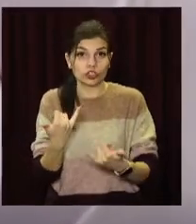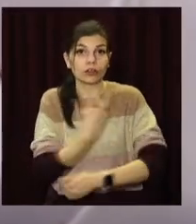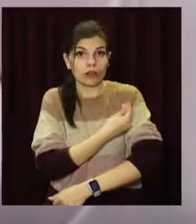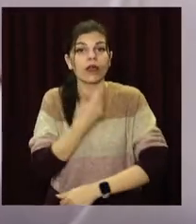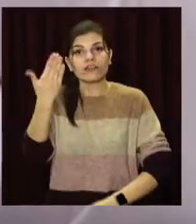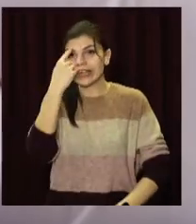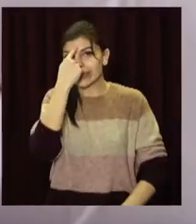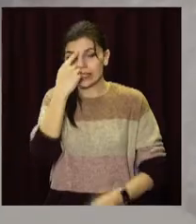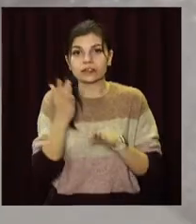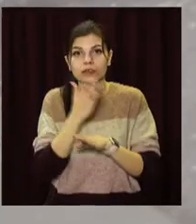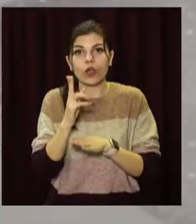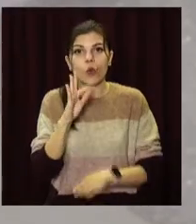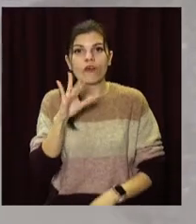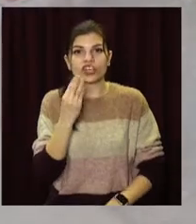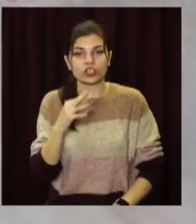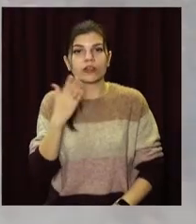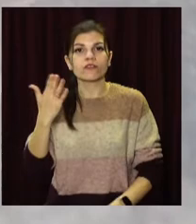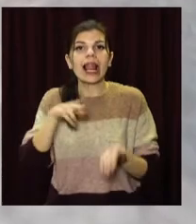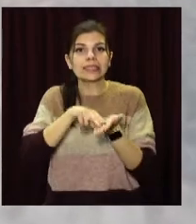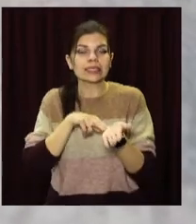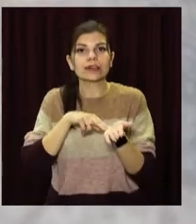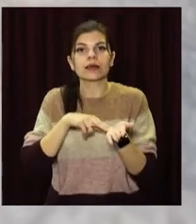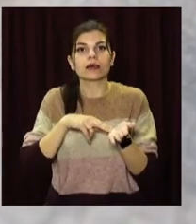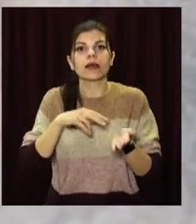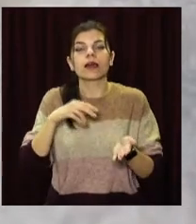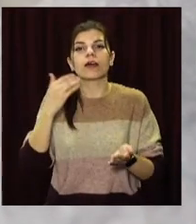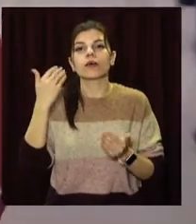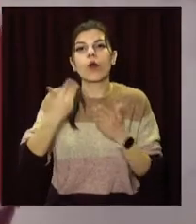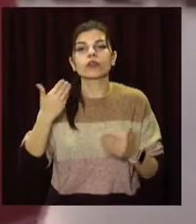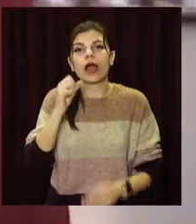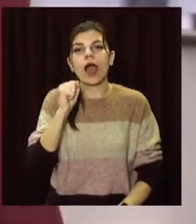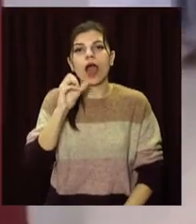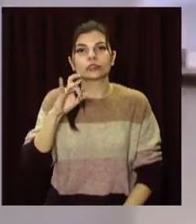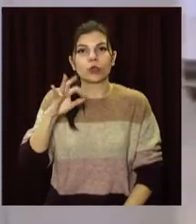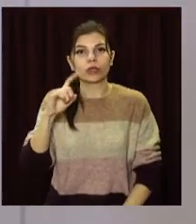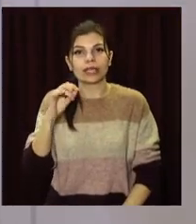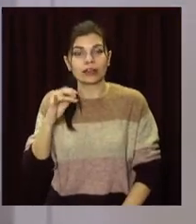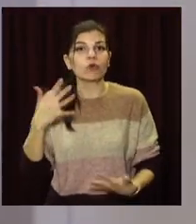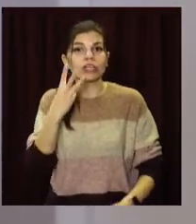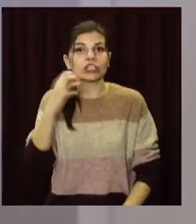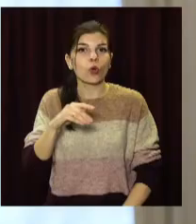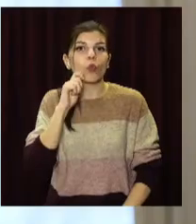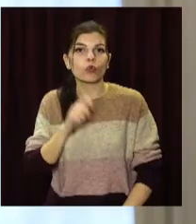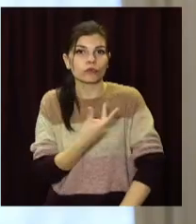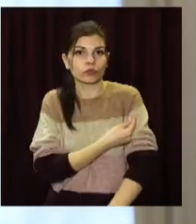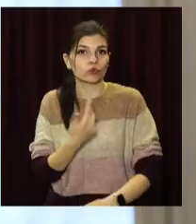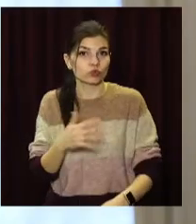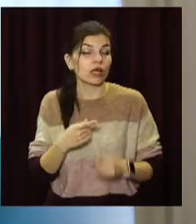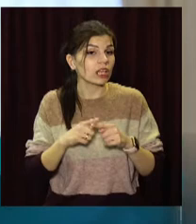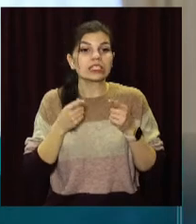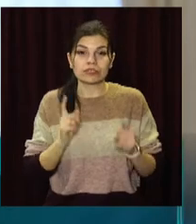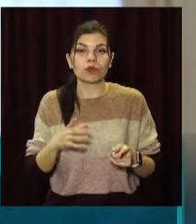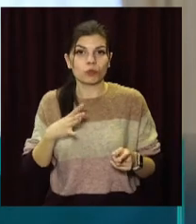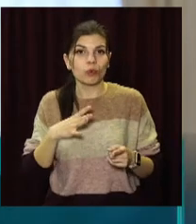Її виготовили за ліцензією британської AstraZeneca. Наразі вакцинували понад 300 тисяч українців. Це дійсно складно